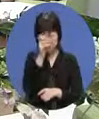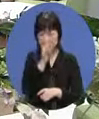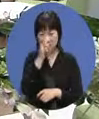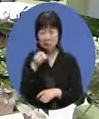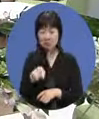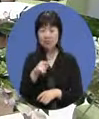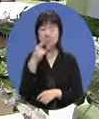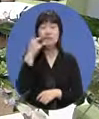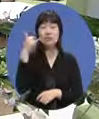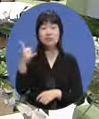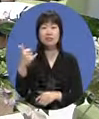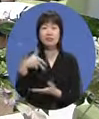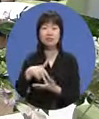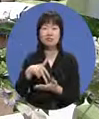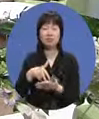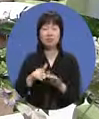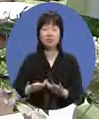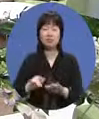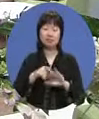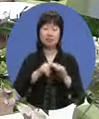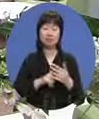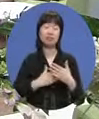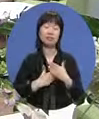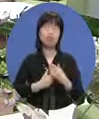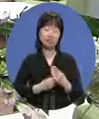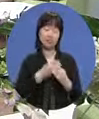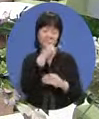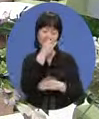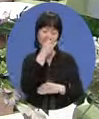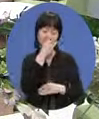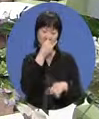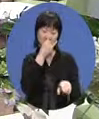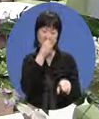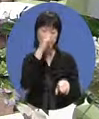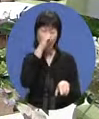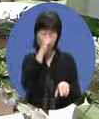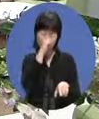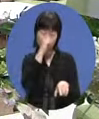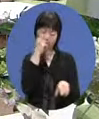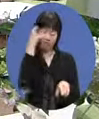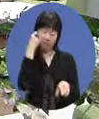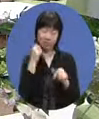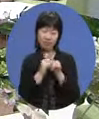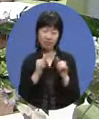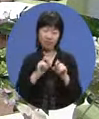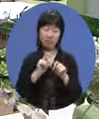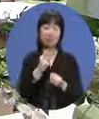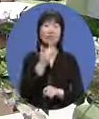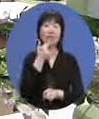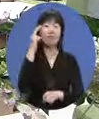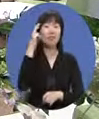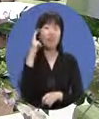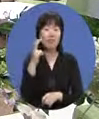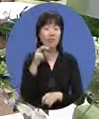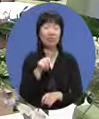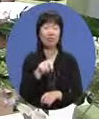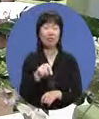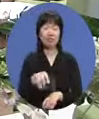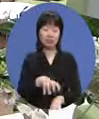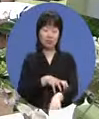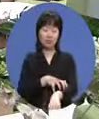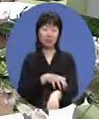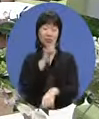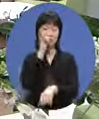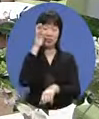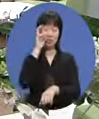그러면 사실 부모가 마음이 막 편안하고 어휴 좋다 이렇게 느끼는 분은 거의 없으실 것 같아요. 그럼요. 뭔가 그게 네.